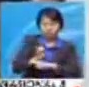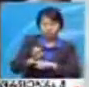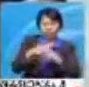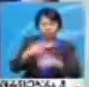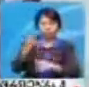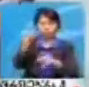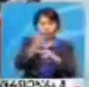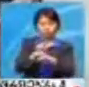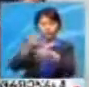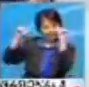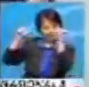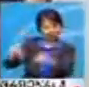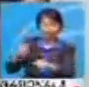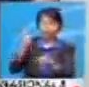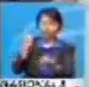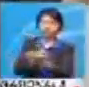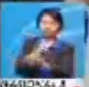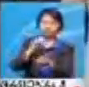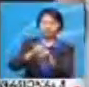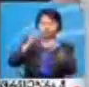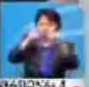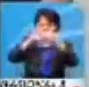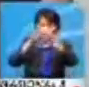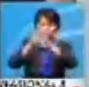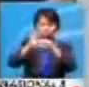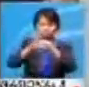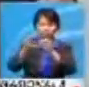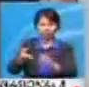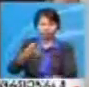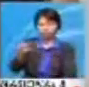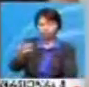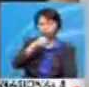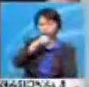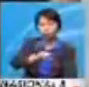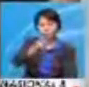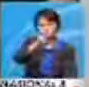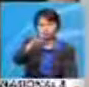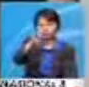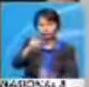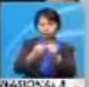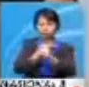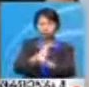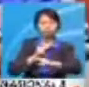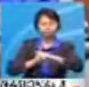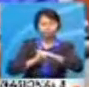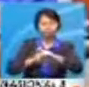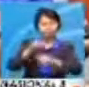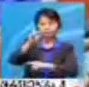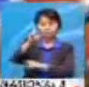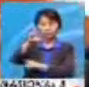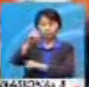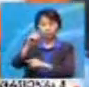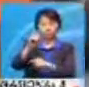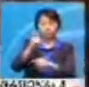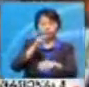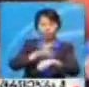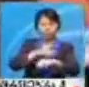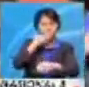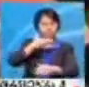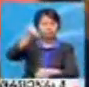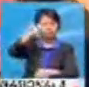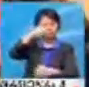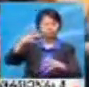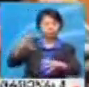selepas dua kali gagal di temasya Olimpik. Jijo yang berusia 28 tahun optimis, Olimpik Rio adalah masa terbaik untuk